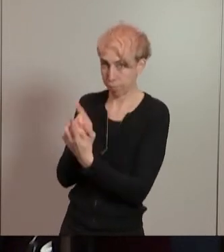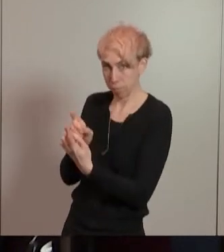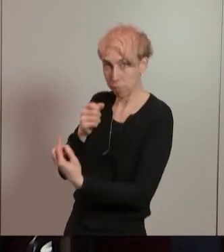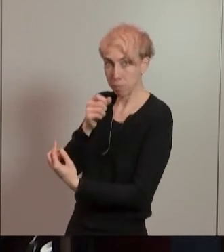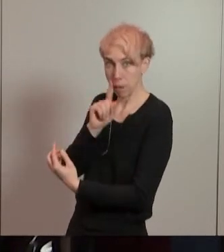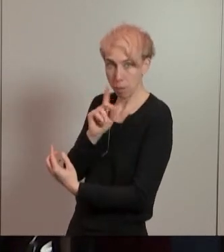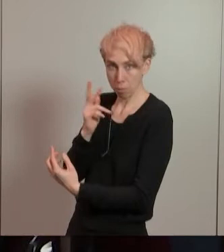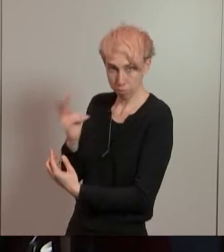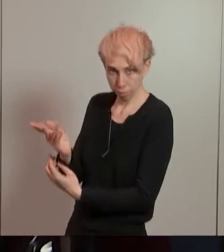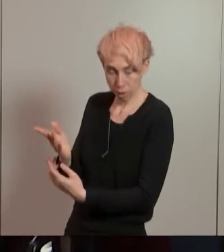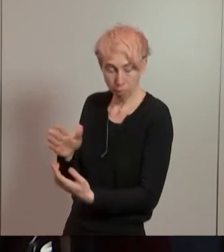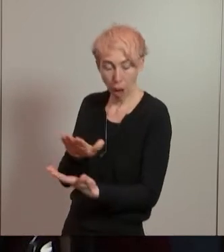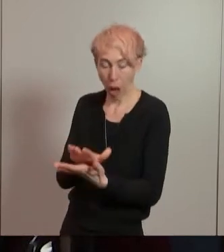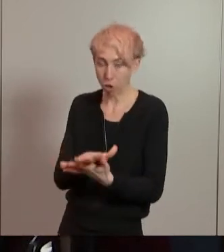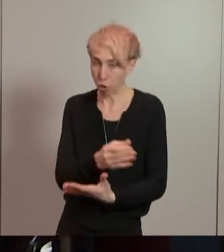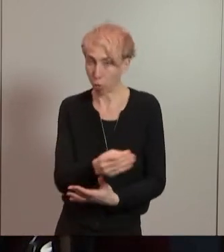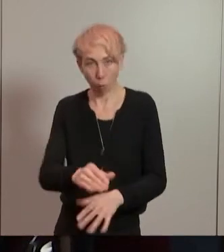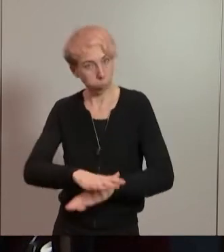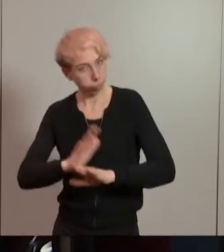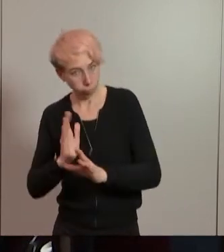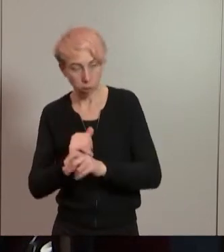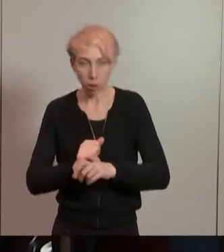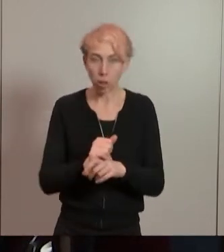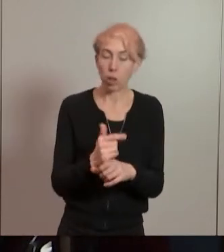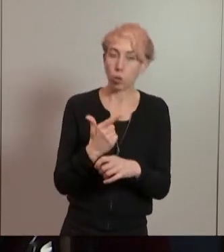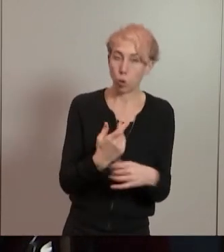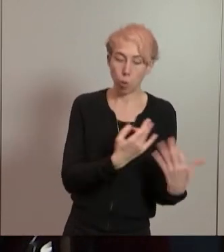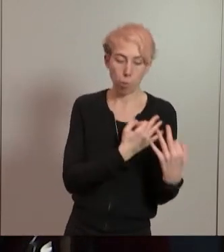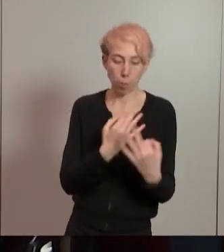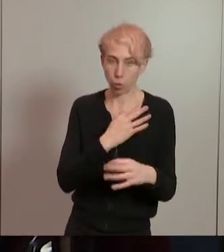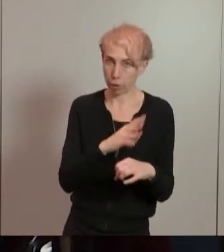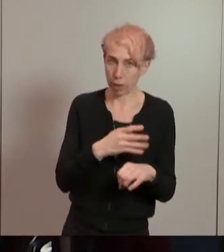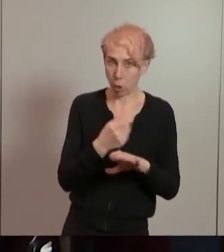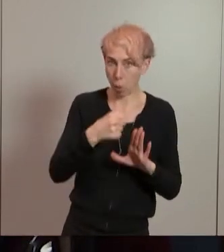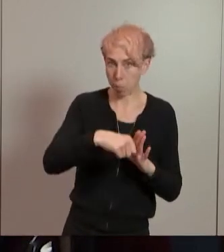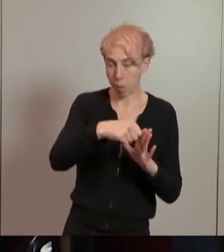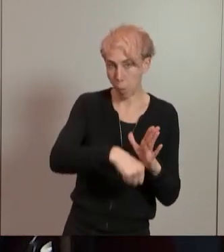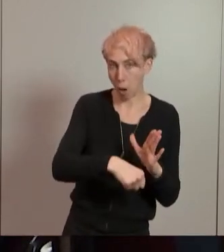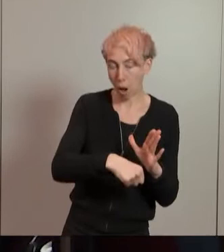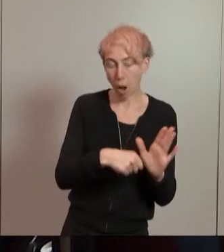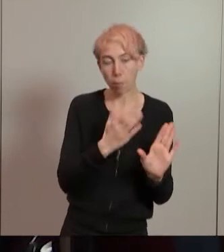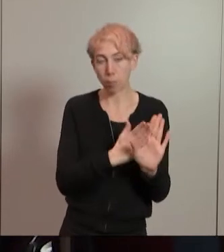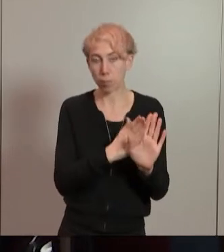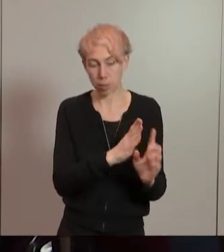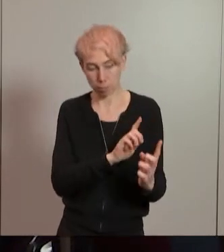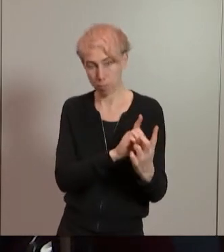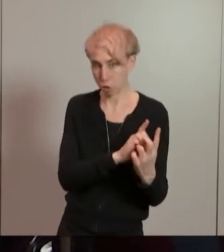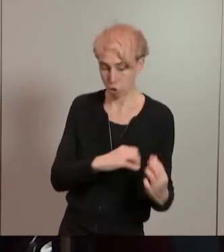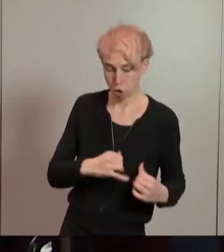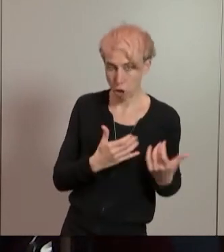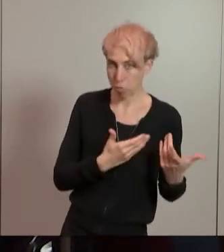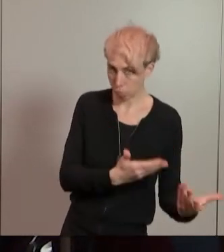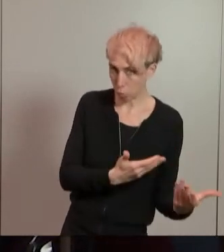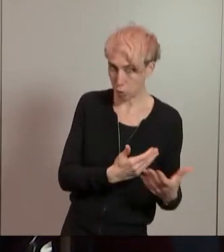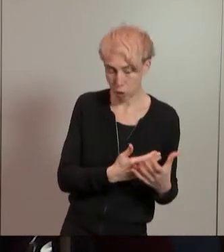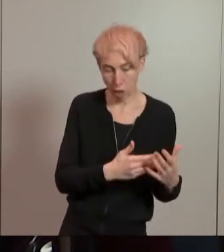quel que soit l'âge de leur enfant. La mise en place de 2 permanences de 4 heures par mois de consultation psychologique en direction des jeunes de